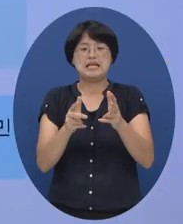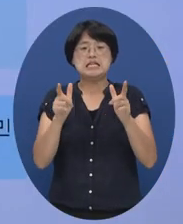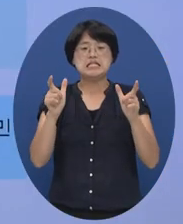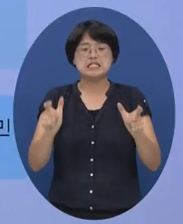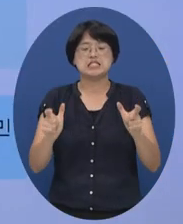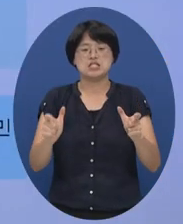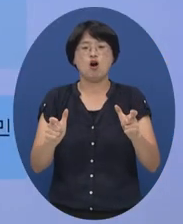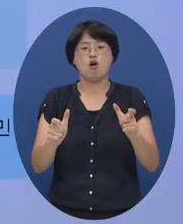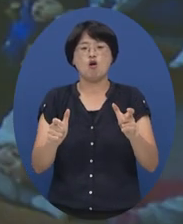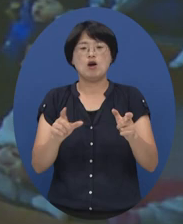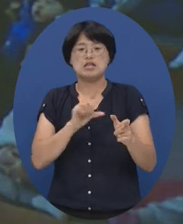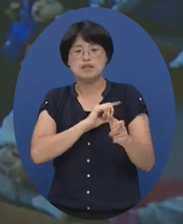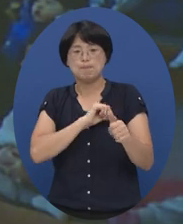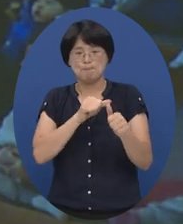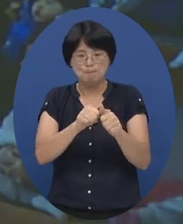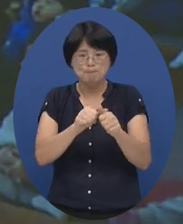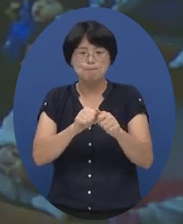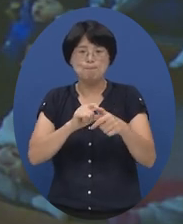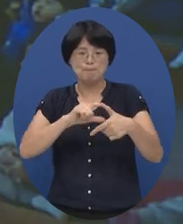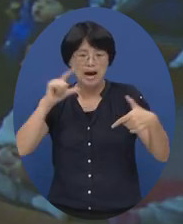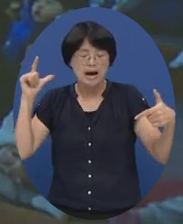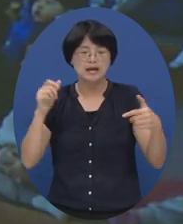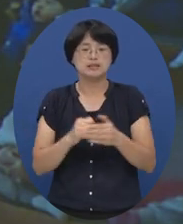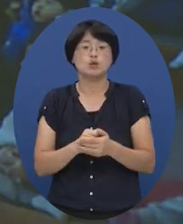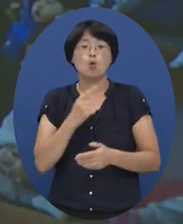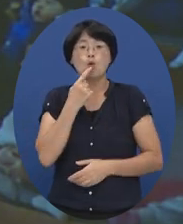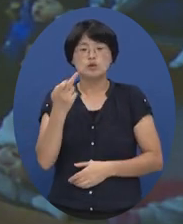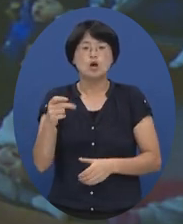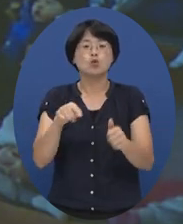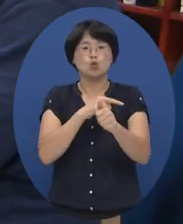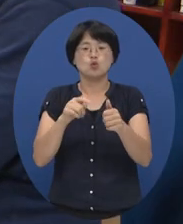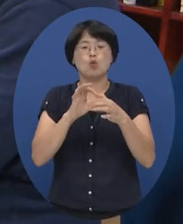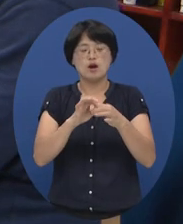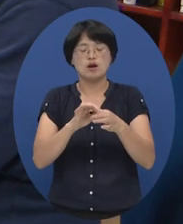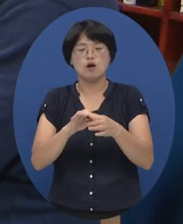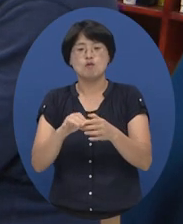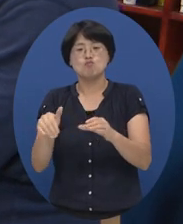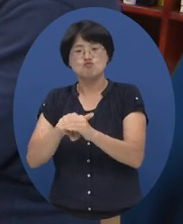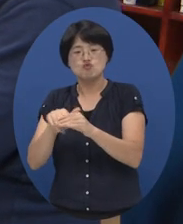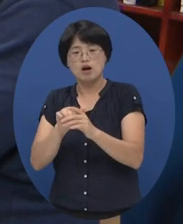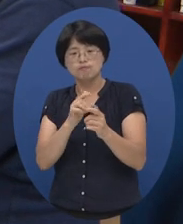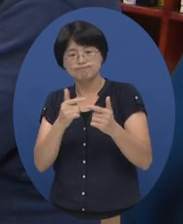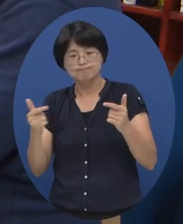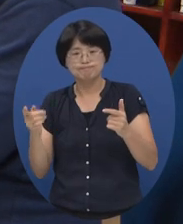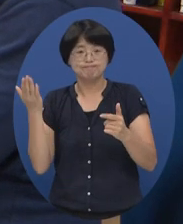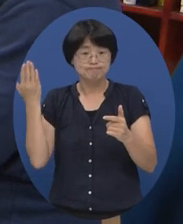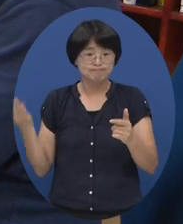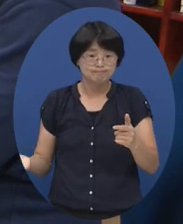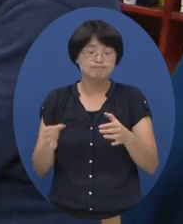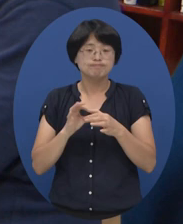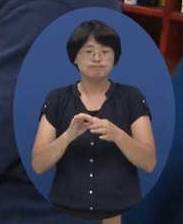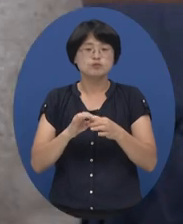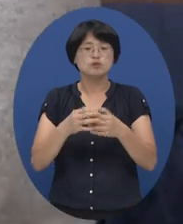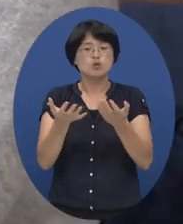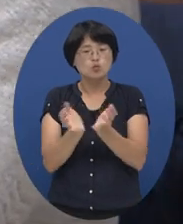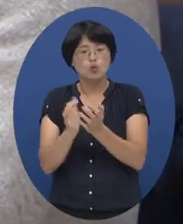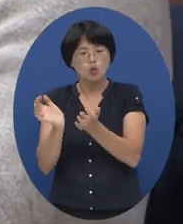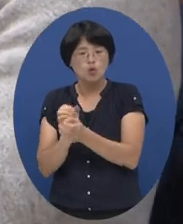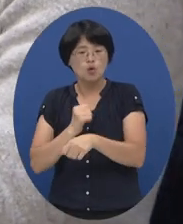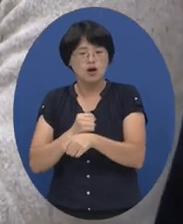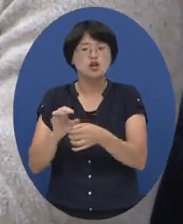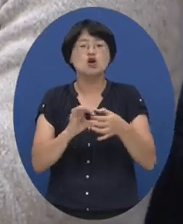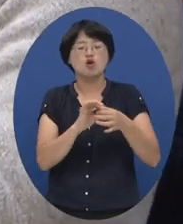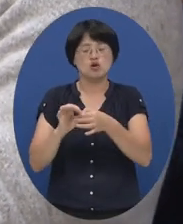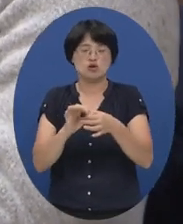개념. 오산시가 가진 교육도시 이미지를 문화예술 분야와 접목해 악기 교육과 문화 동아리 강좌 등